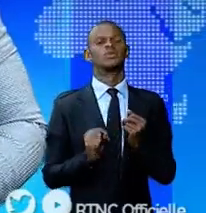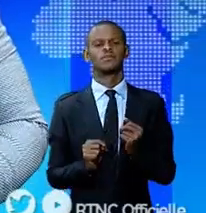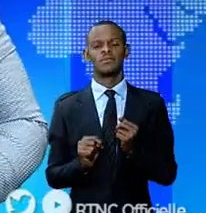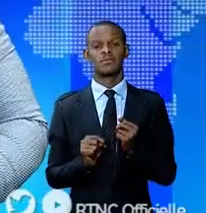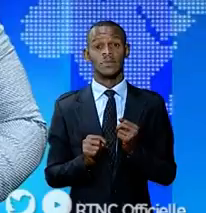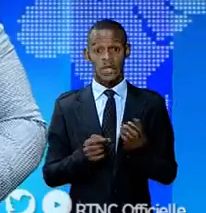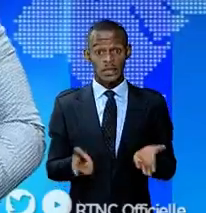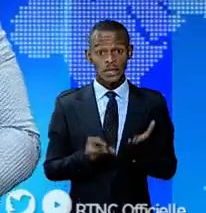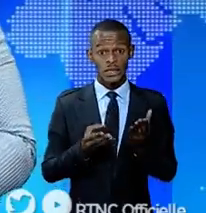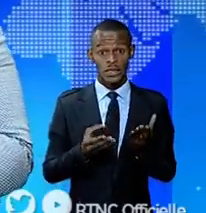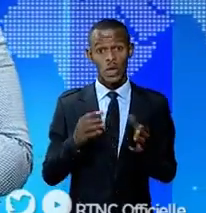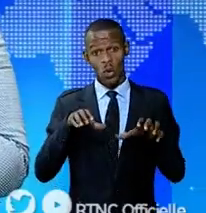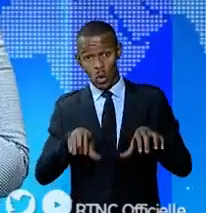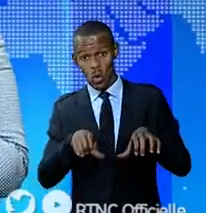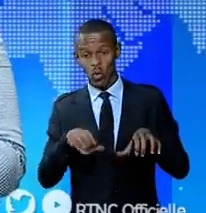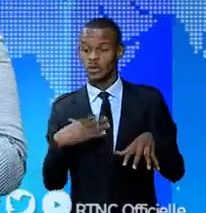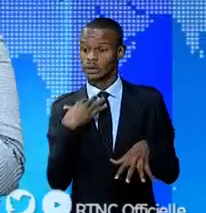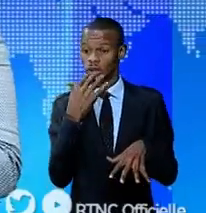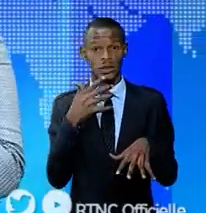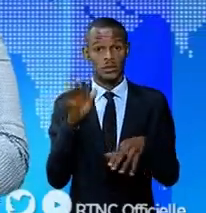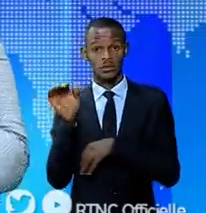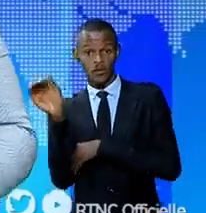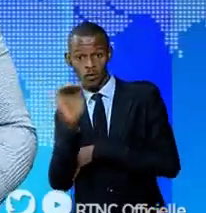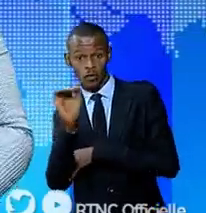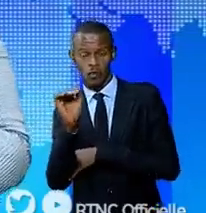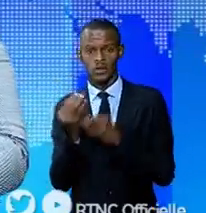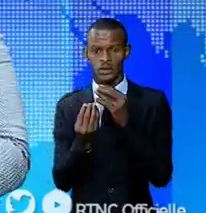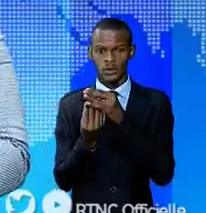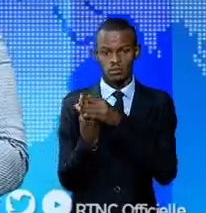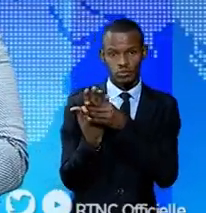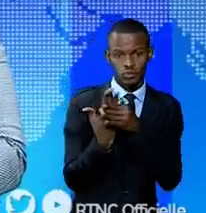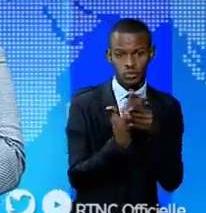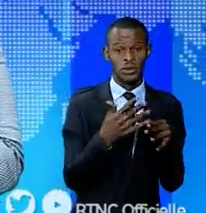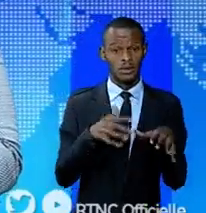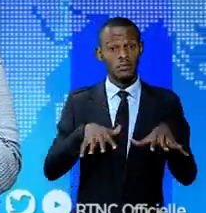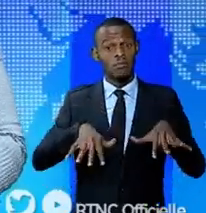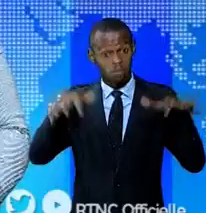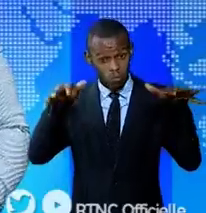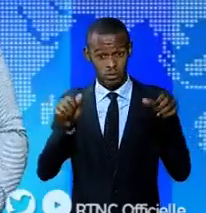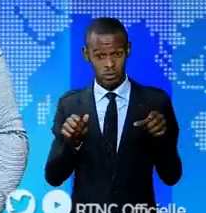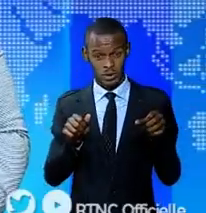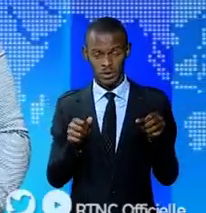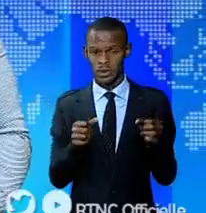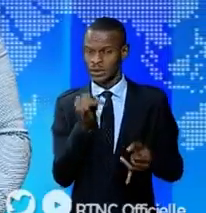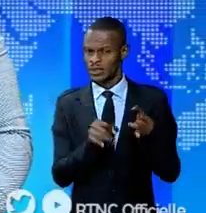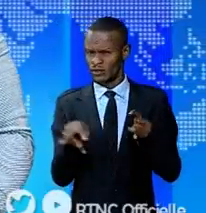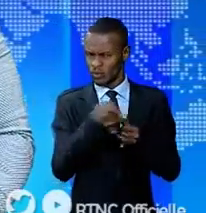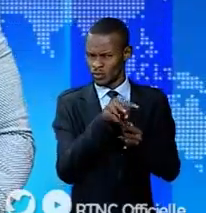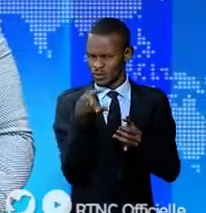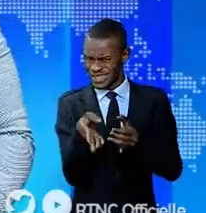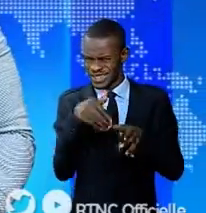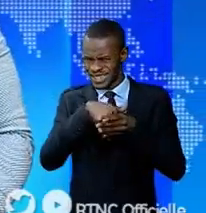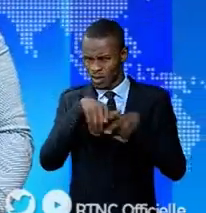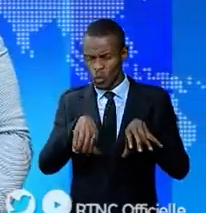diversifiée en faune et flore, aussi en paysage. Quel que soit l'endroit où vous vous trouvez en République démocratique du Congo, il y a toujours quelque chose